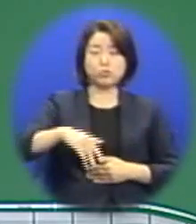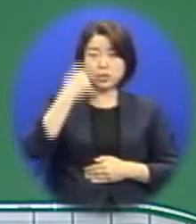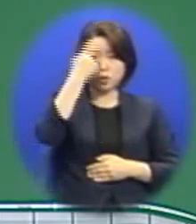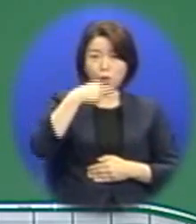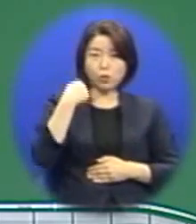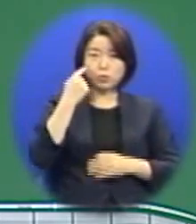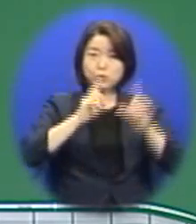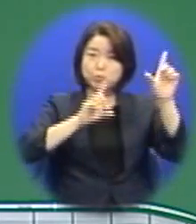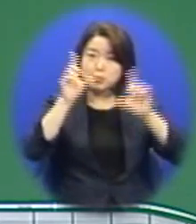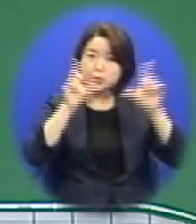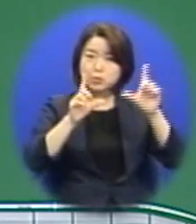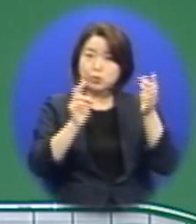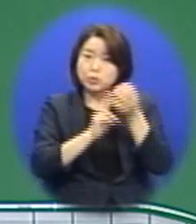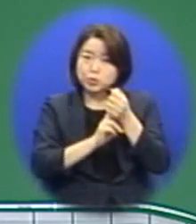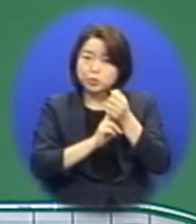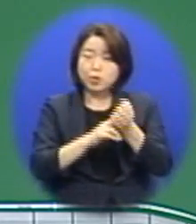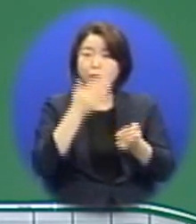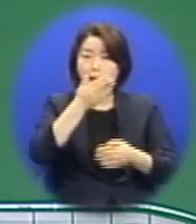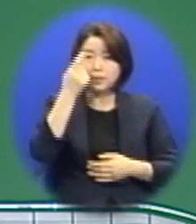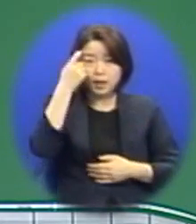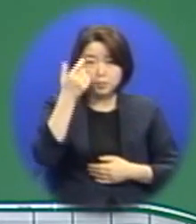표정을 어떻게 숨길 수 있겠어요?